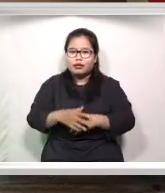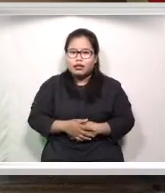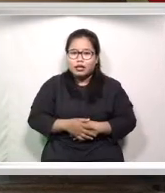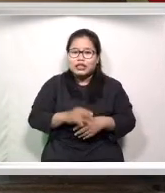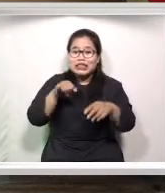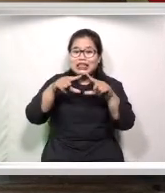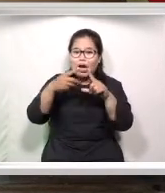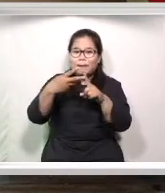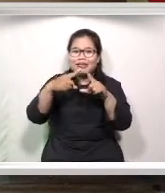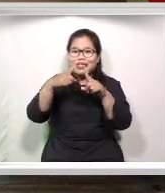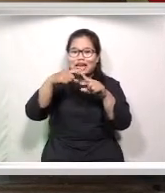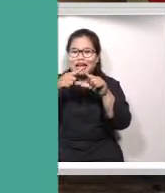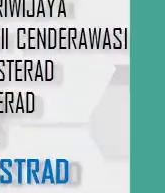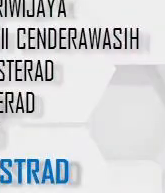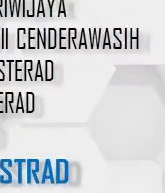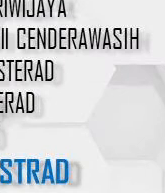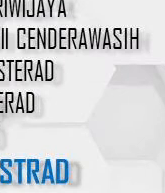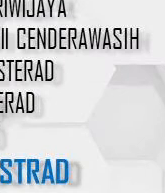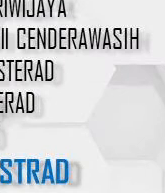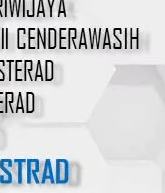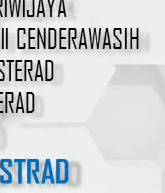Divisi Infanteri 2 Kostrat.